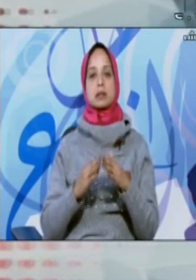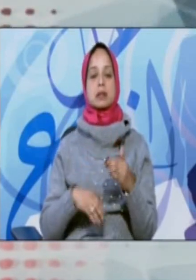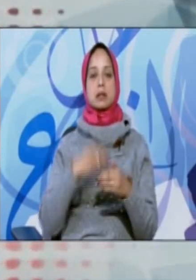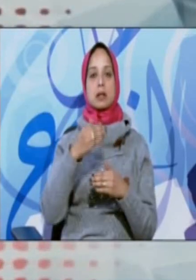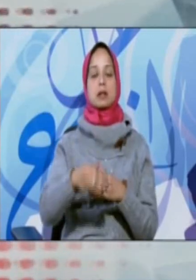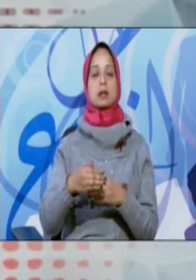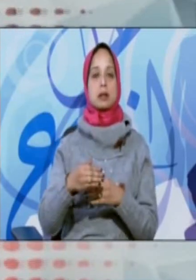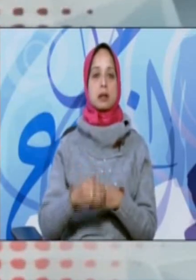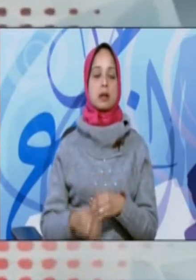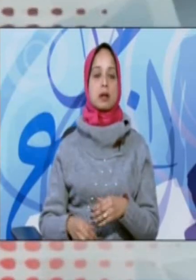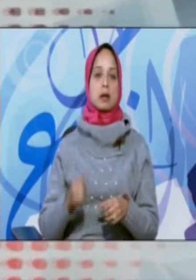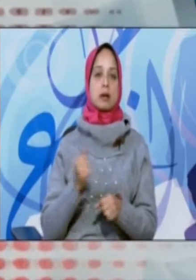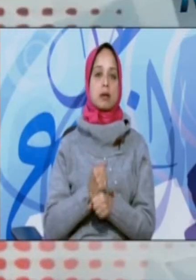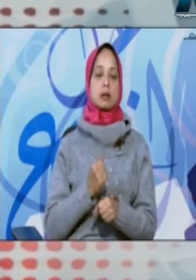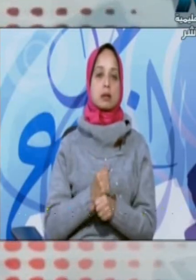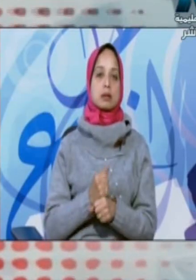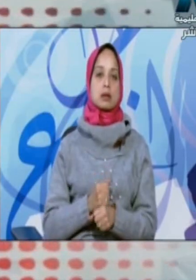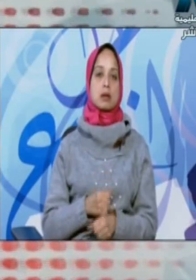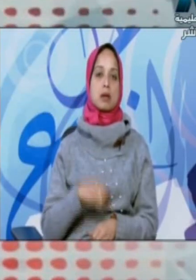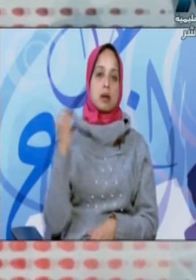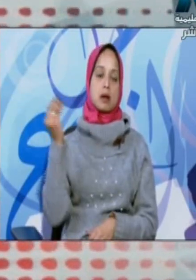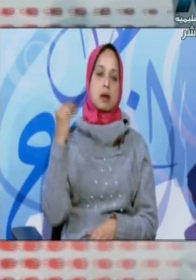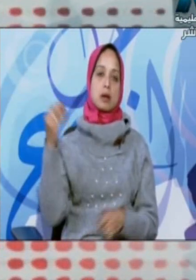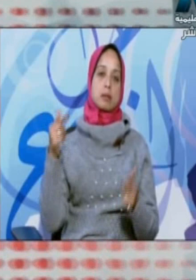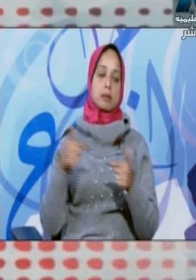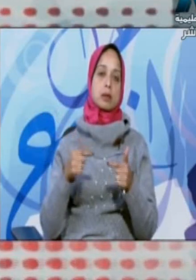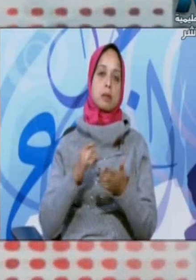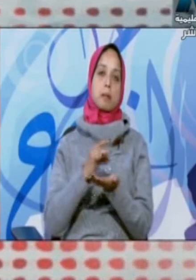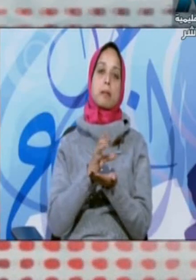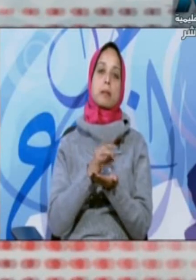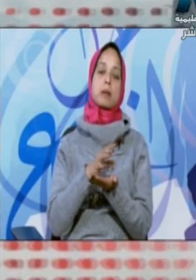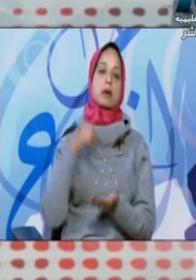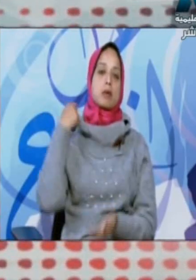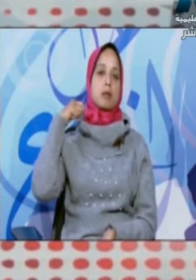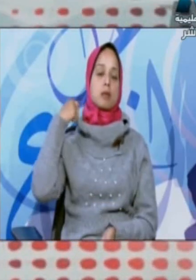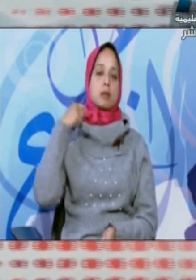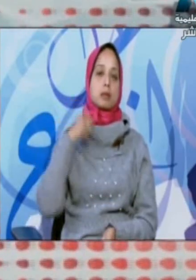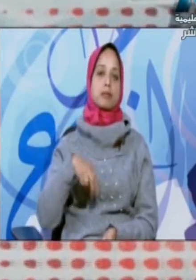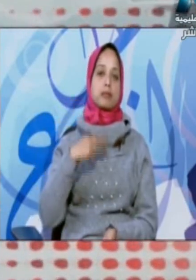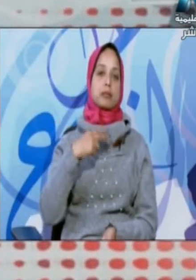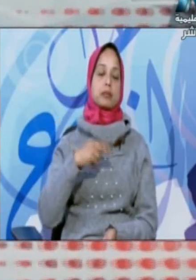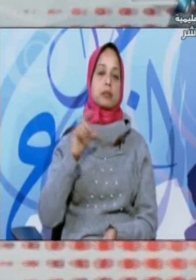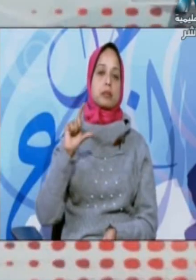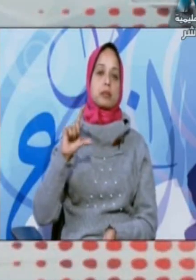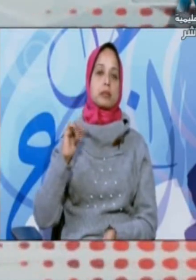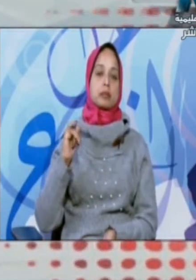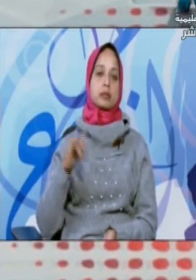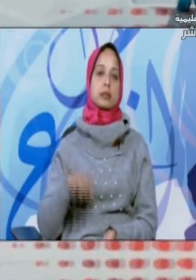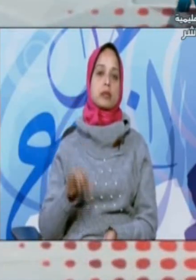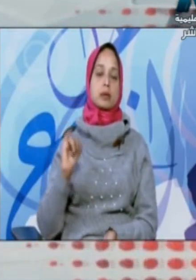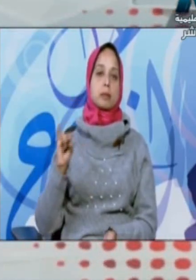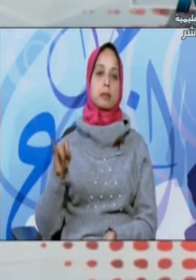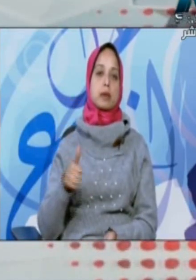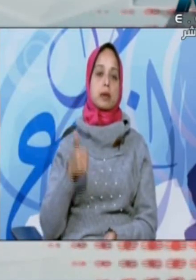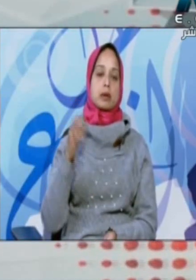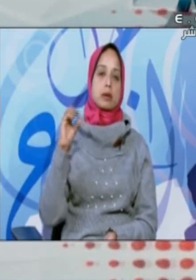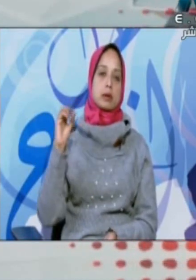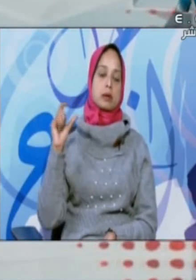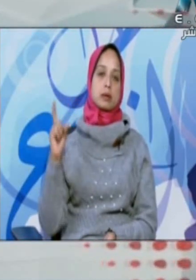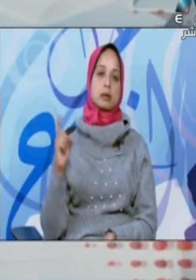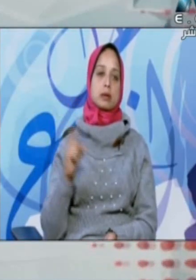العالمية وطرد وزارة علي ماهر. طب اتنين يا